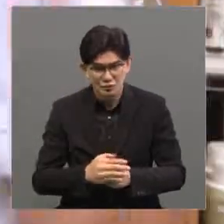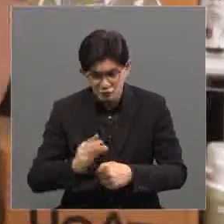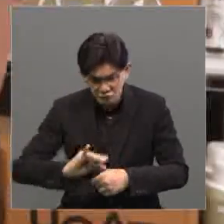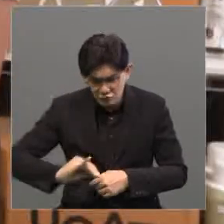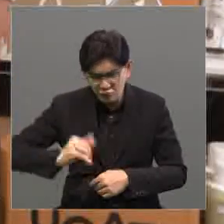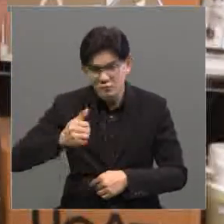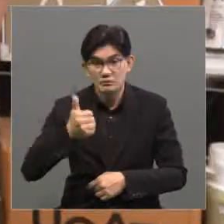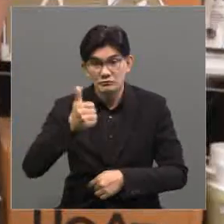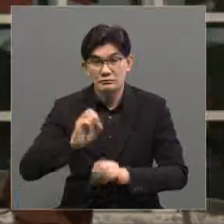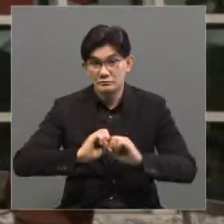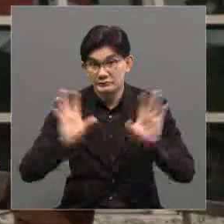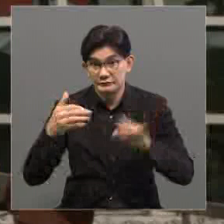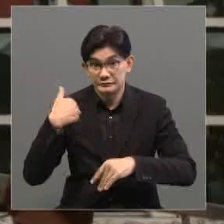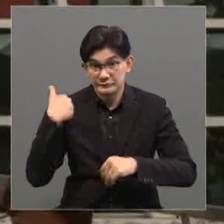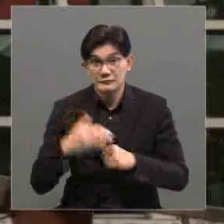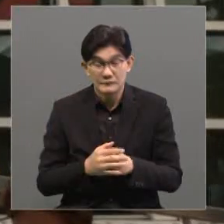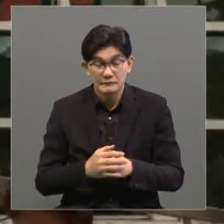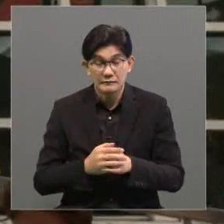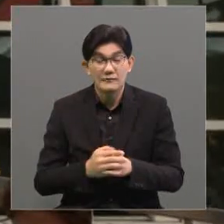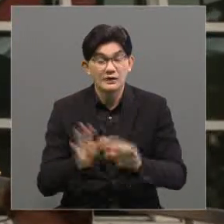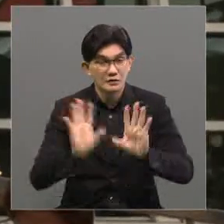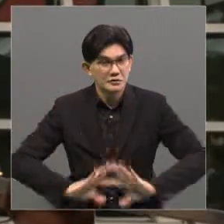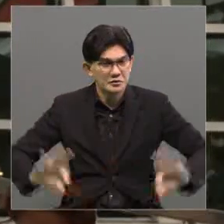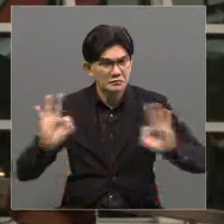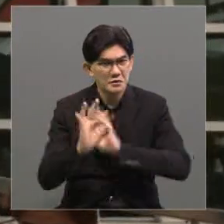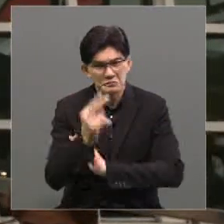างเห็นได้ชัดโดยเฉพาะจากเทศกาลสำคัญครับ